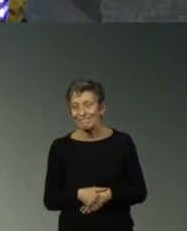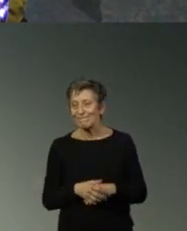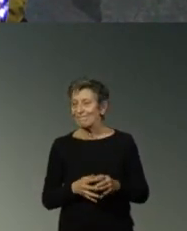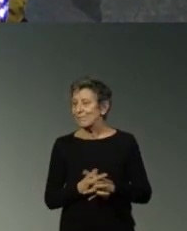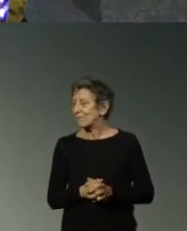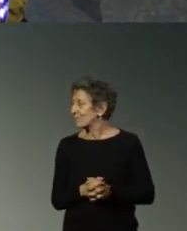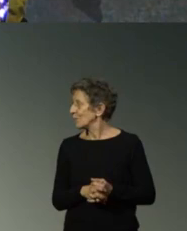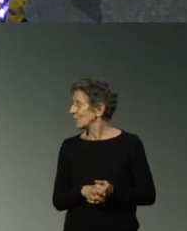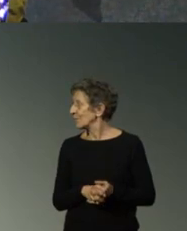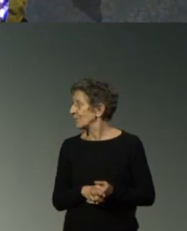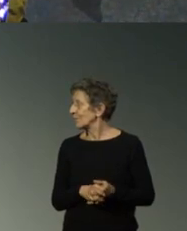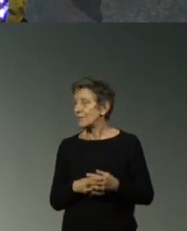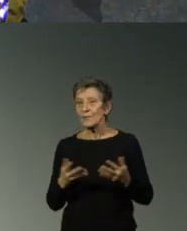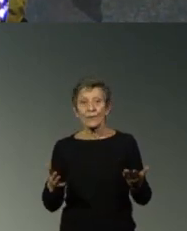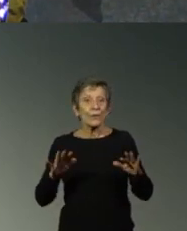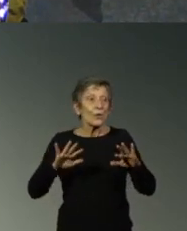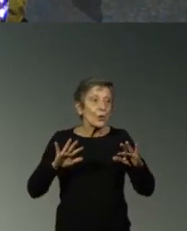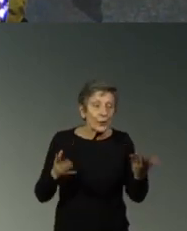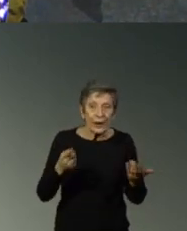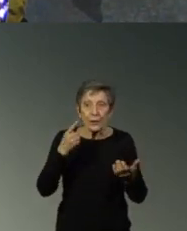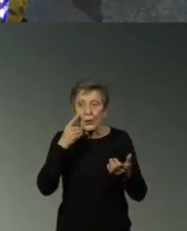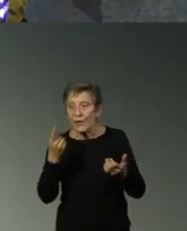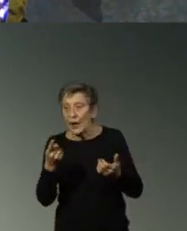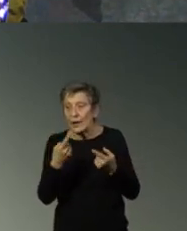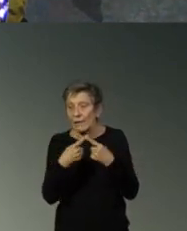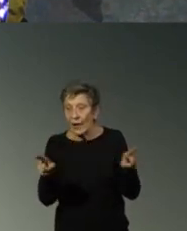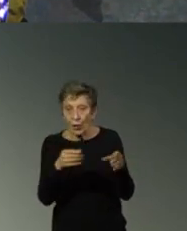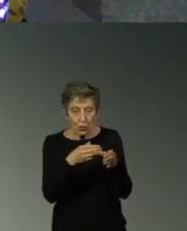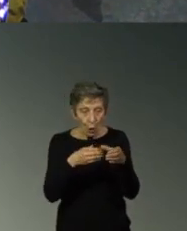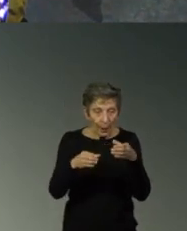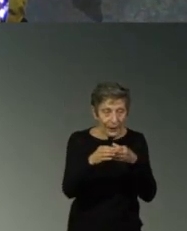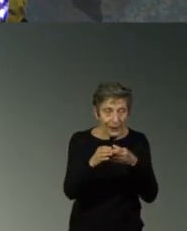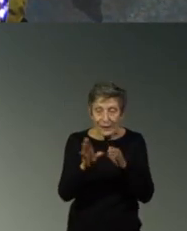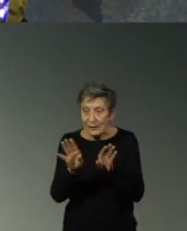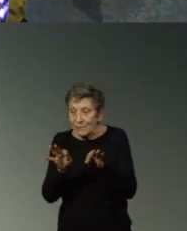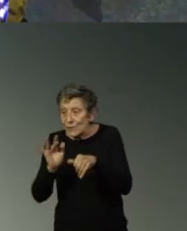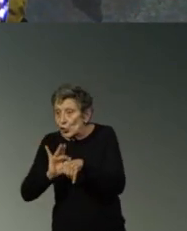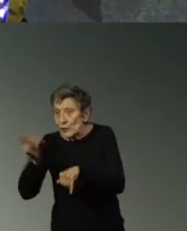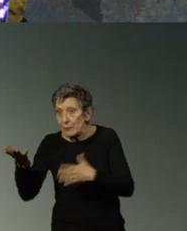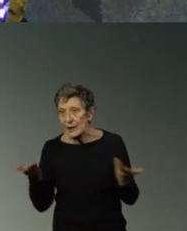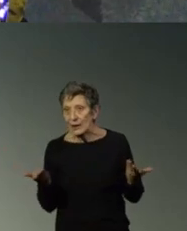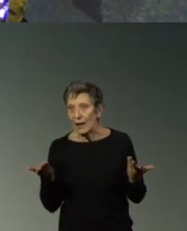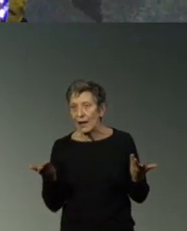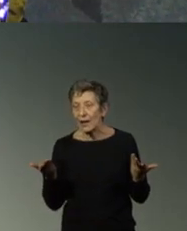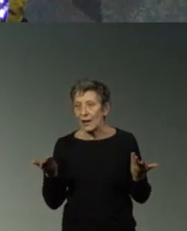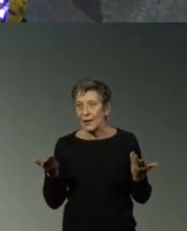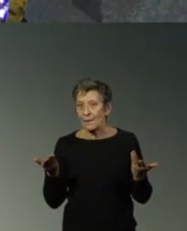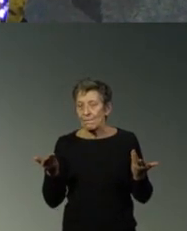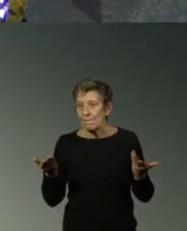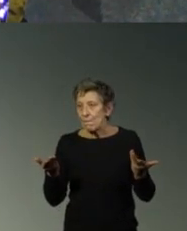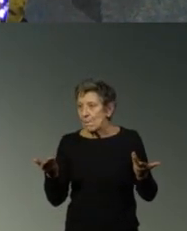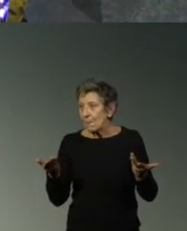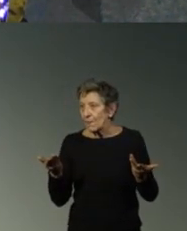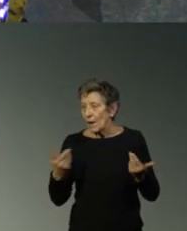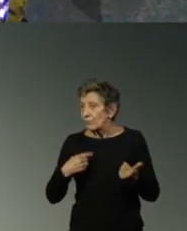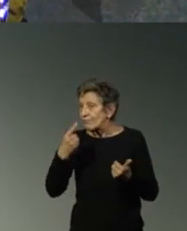On reviendra peut-être sur la différence entre empathie et sensibilité, parce que voilà, la question de la sensibilité, elle est, me semble, au cœur